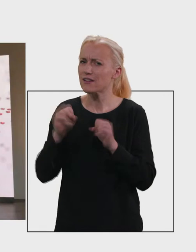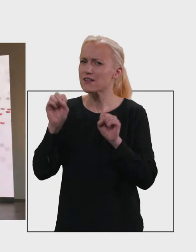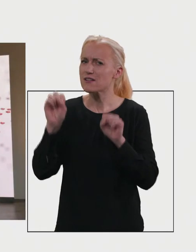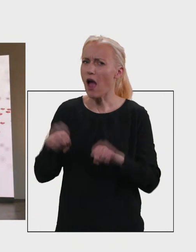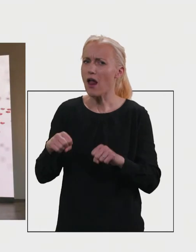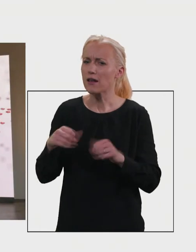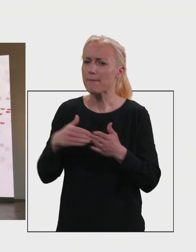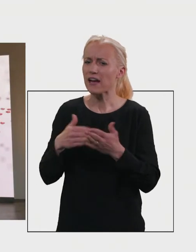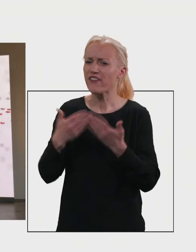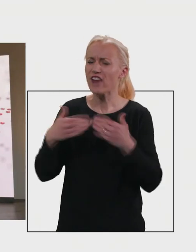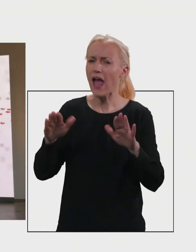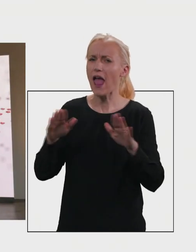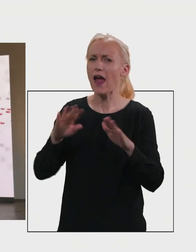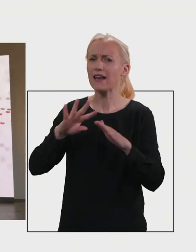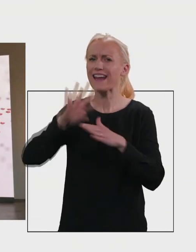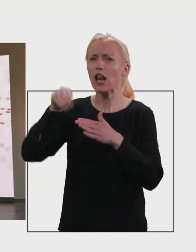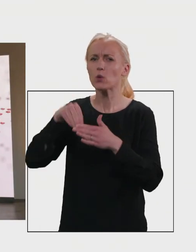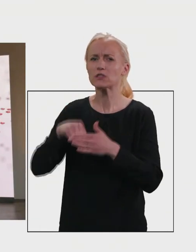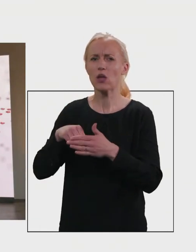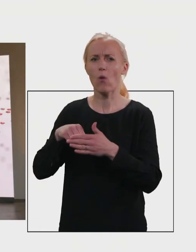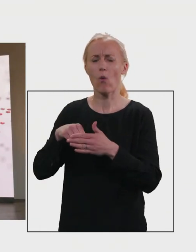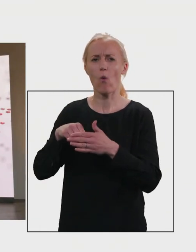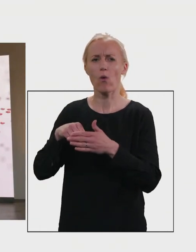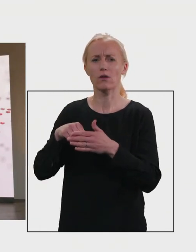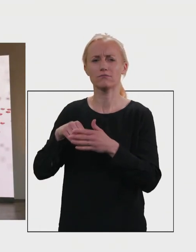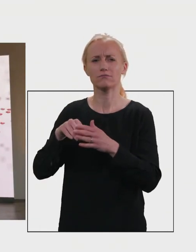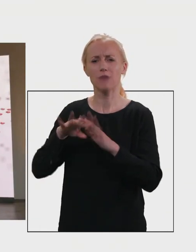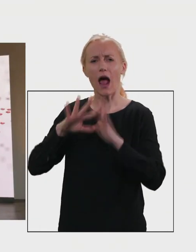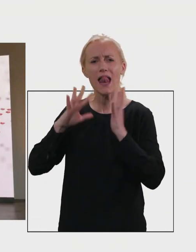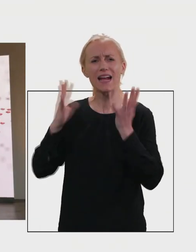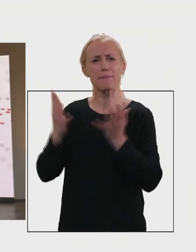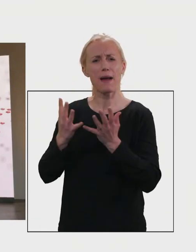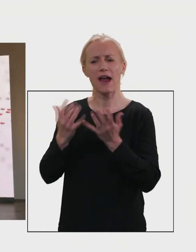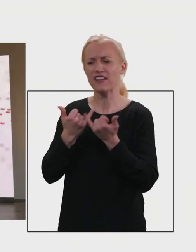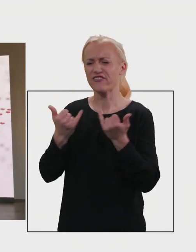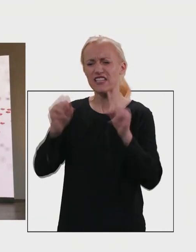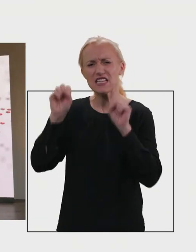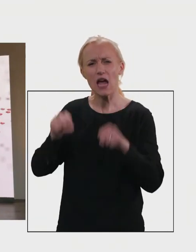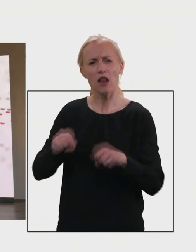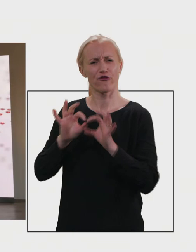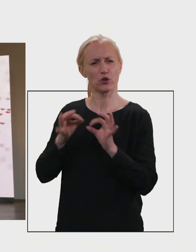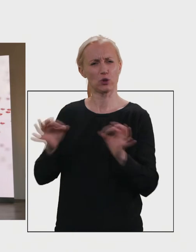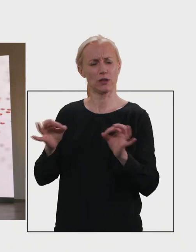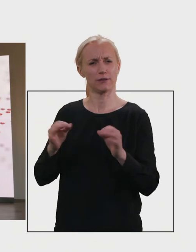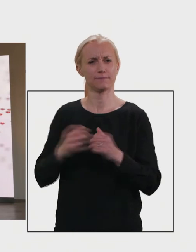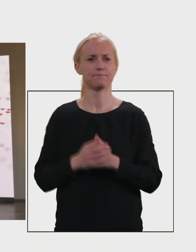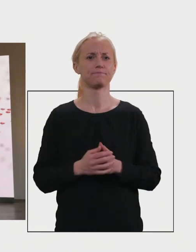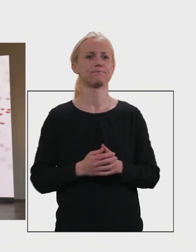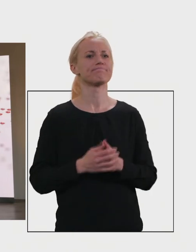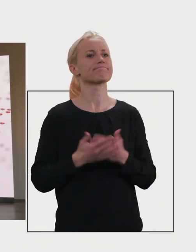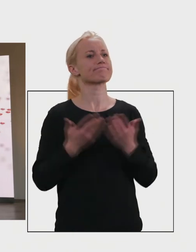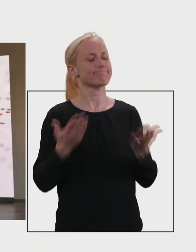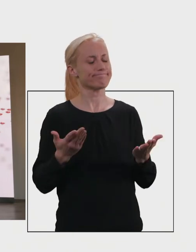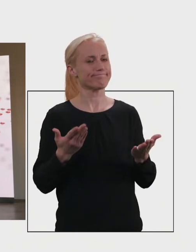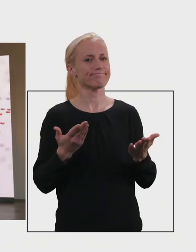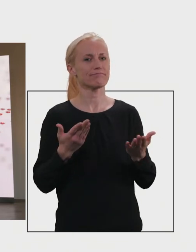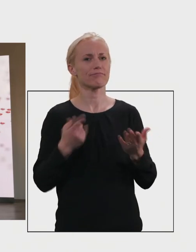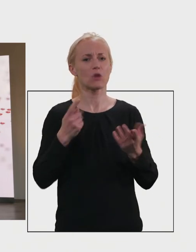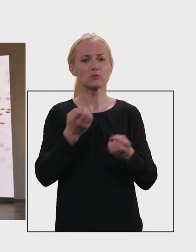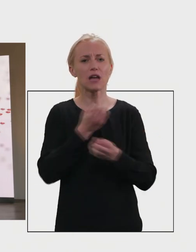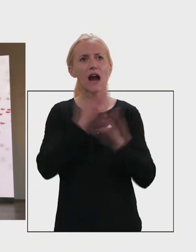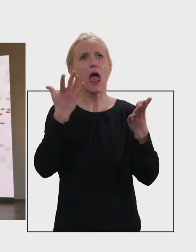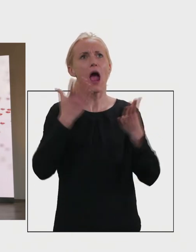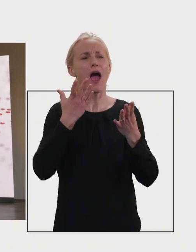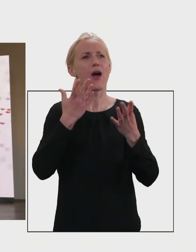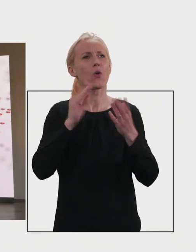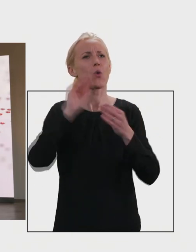Barrierefreiheit, Inklusion, also im Allgemeinen gesehen generell überhaupt funktionieren? Naja, indem man sich klar wird, über was man